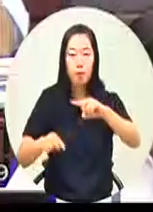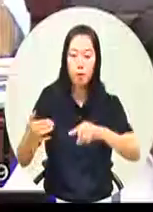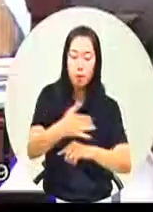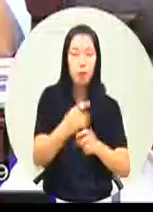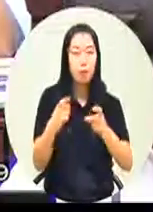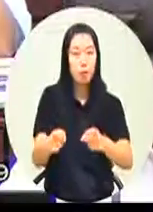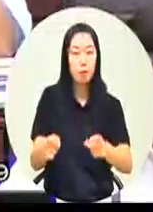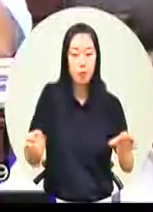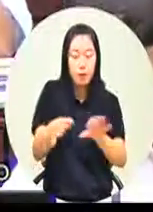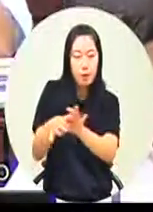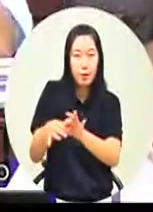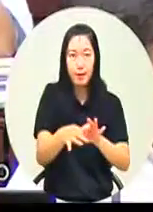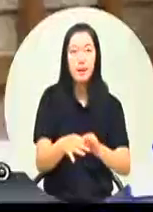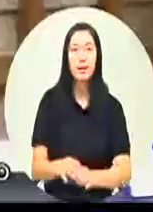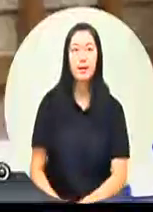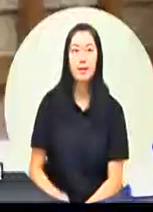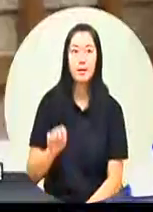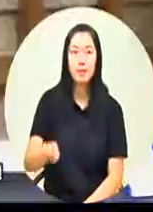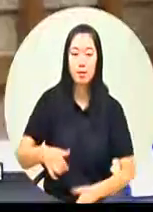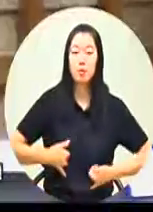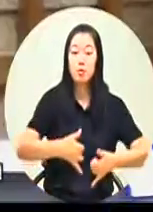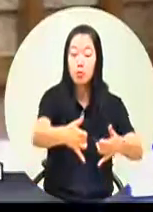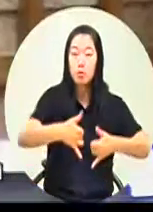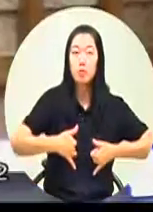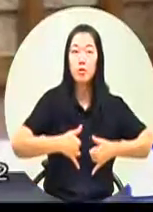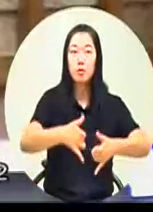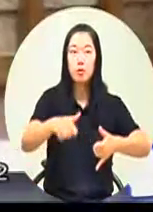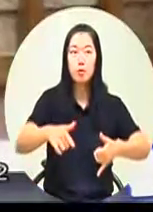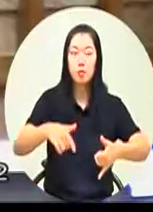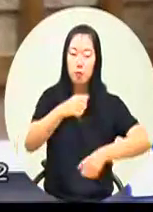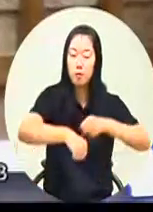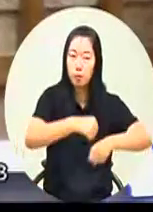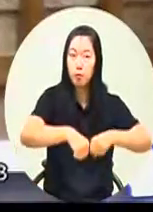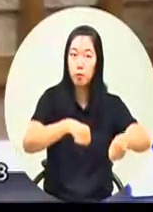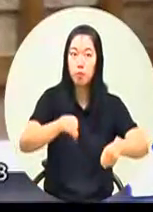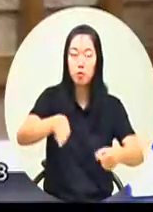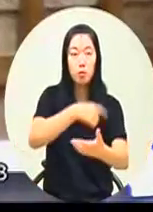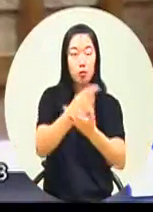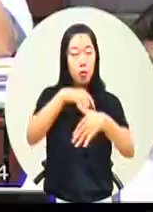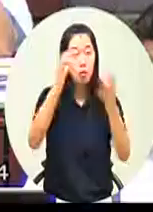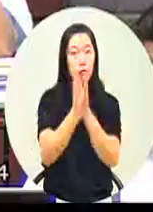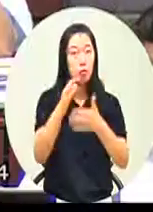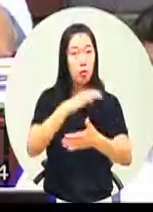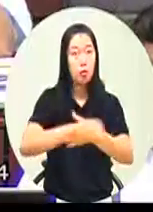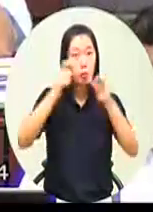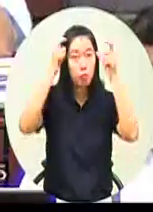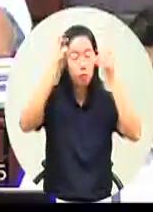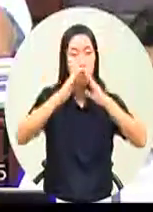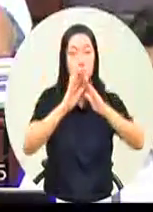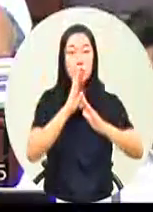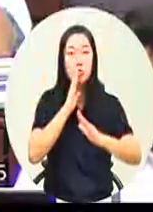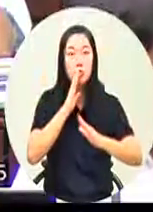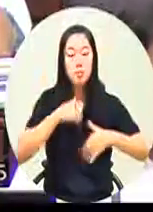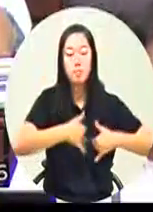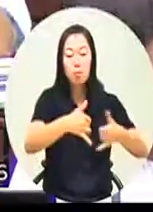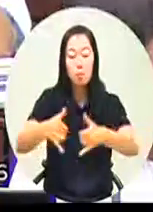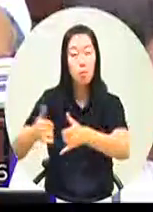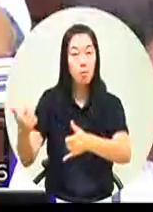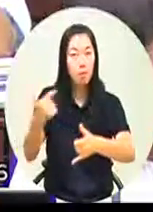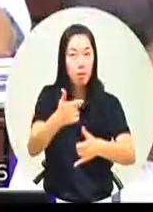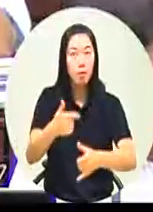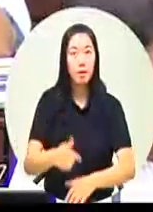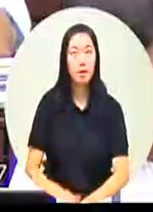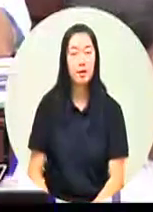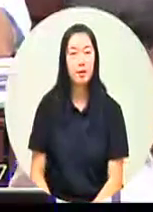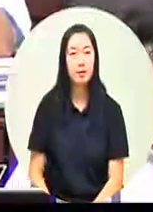而骑这个路线是我们整个是包含我们整个高雄市吗？ 我们乘风而骑的部分有六条路线，所以这六条